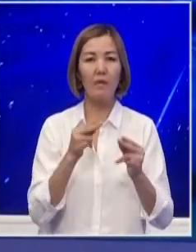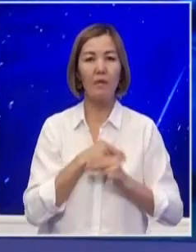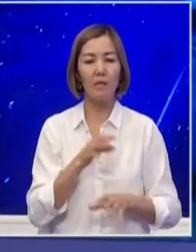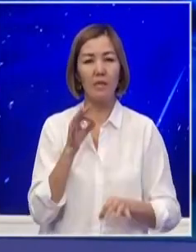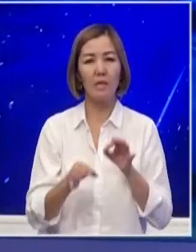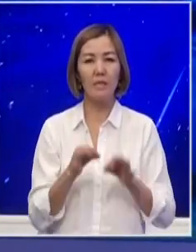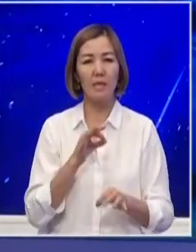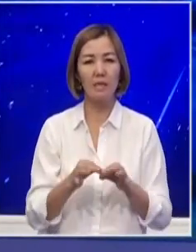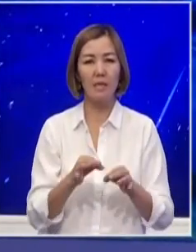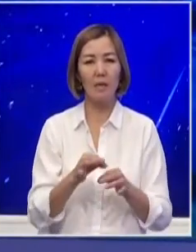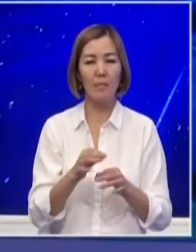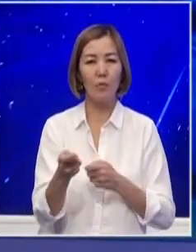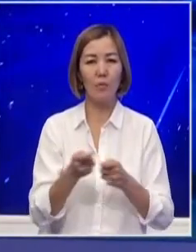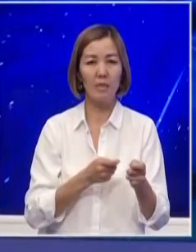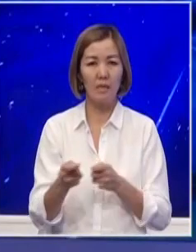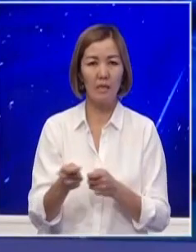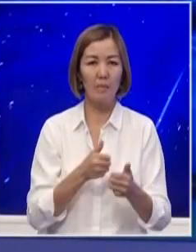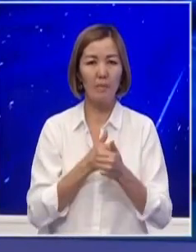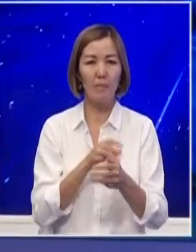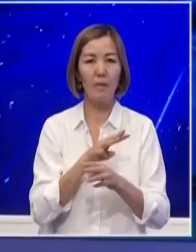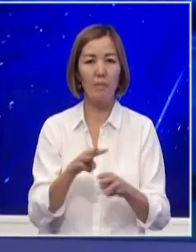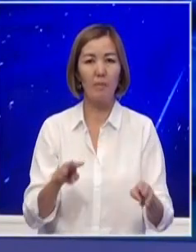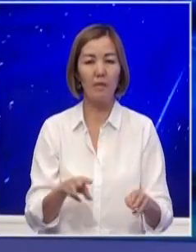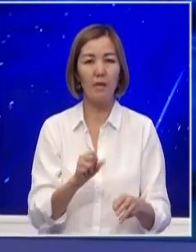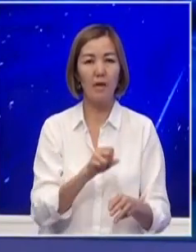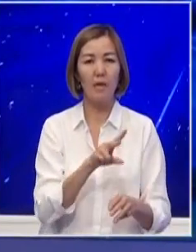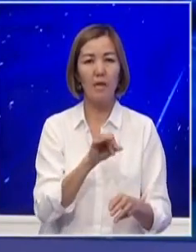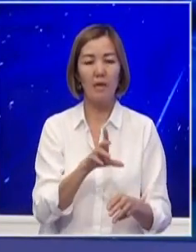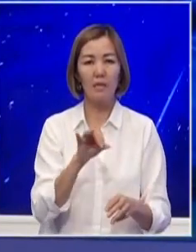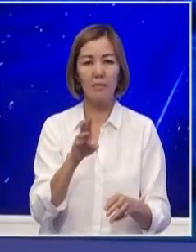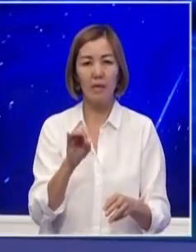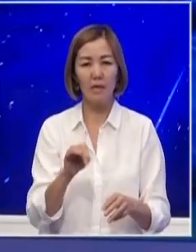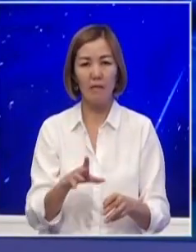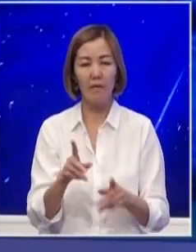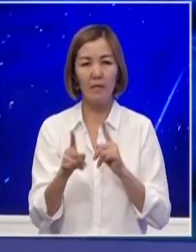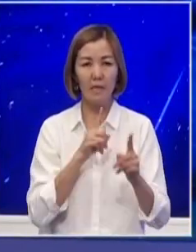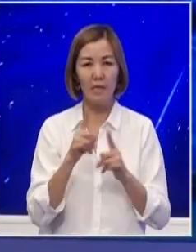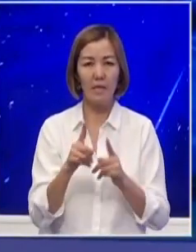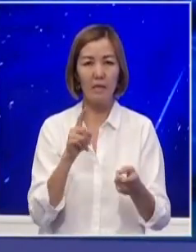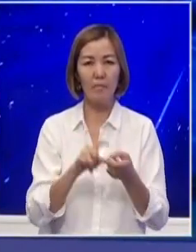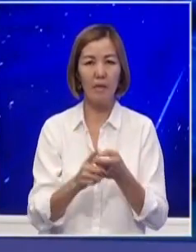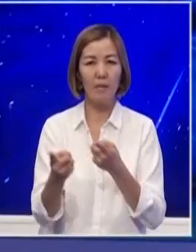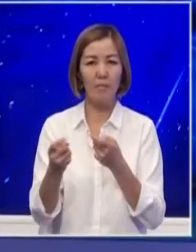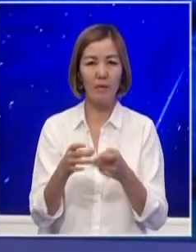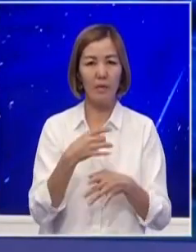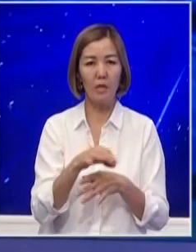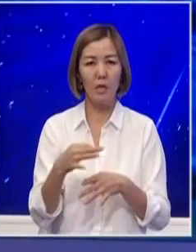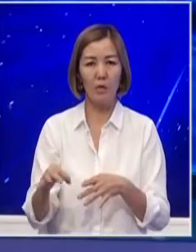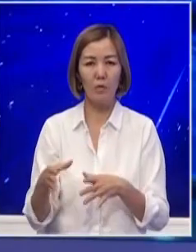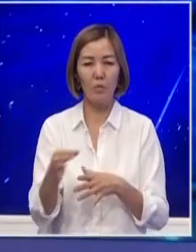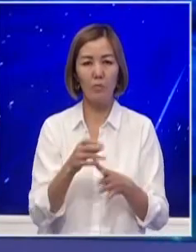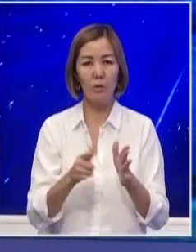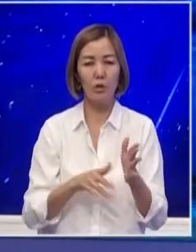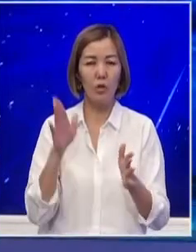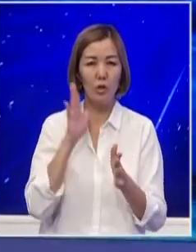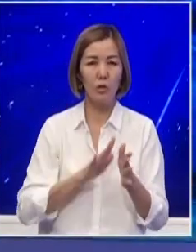заседании правительства под председательством премьер-министра страны Алихана Смаилова. В режиме селекторной связи были подключены регионы, в том числе и области